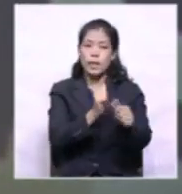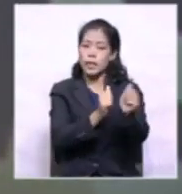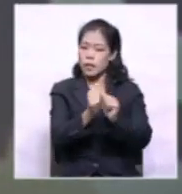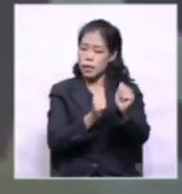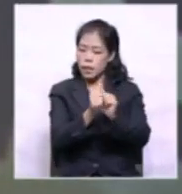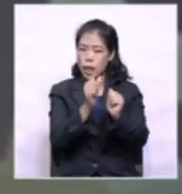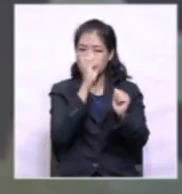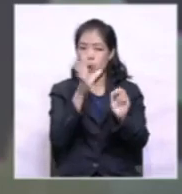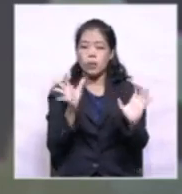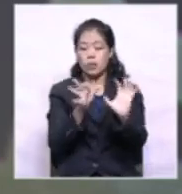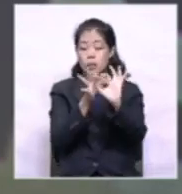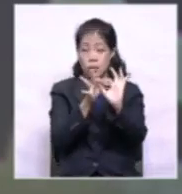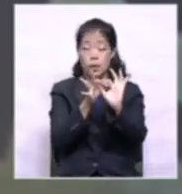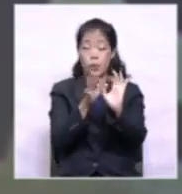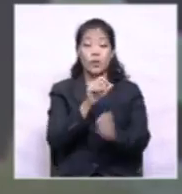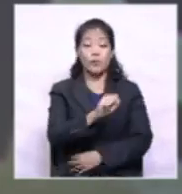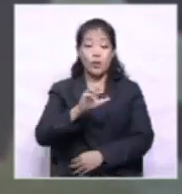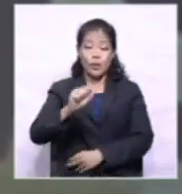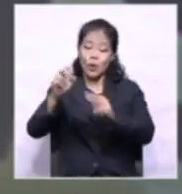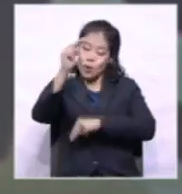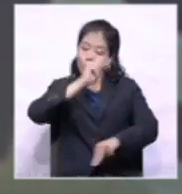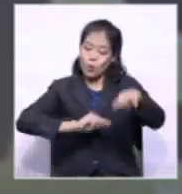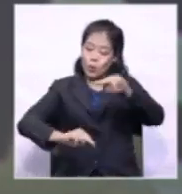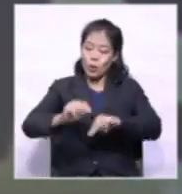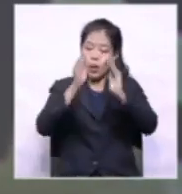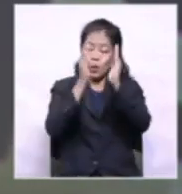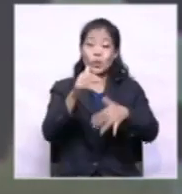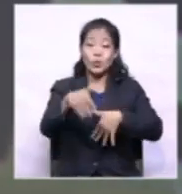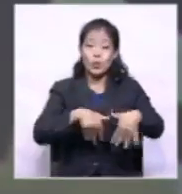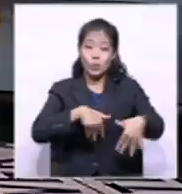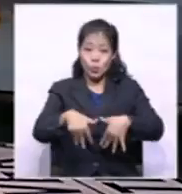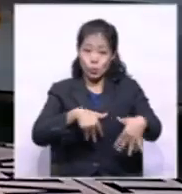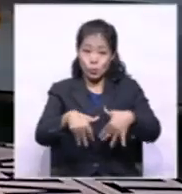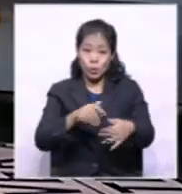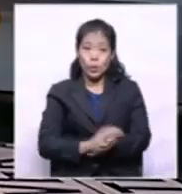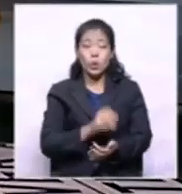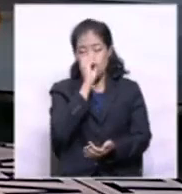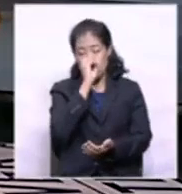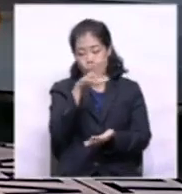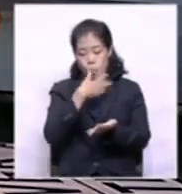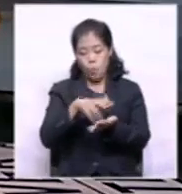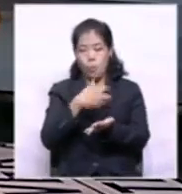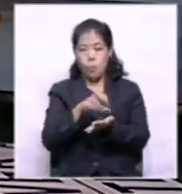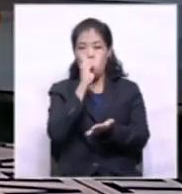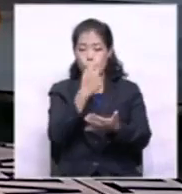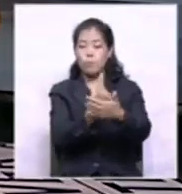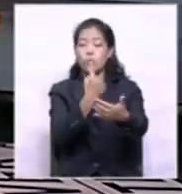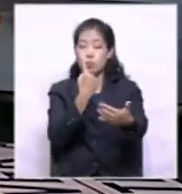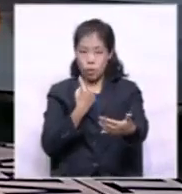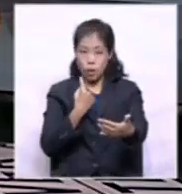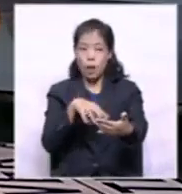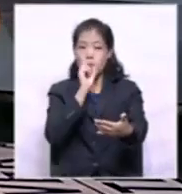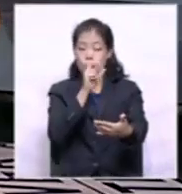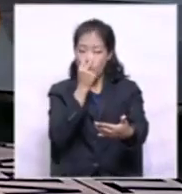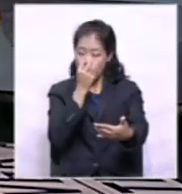นะฮะสำหรับการลงพื้นที่ไปดูแลทุกสุขของพี่น้องประชาชนนี่นะฮะ ครับคือคุณศิระเนี่ยเขาพูดหลายครั้งว่าเขาเป็นตัวแทนปวงชนชาวไทยเขาไป